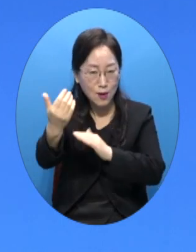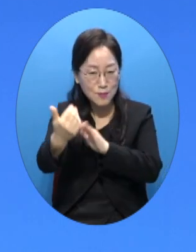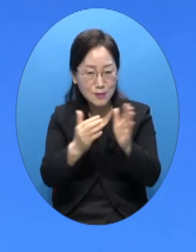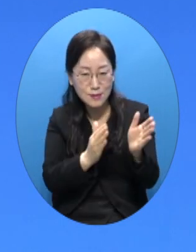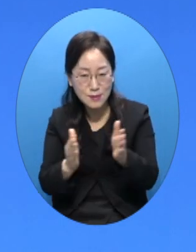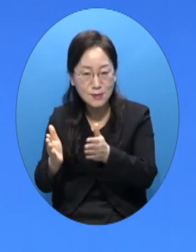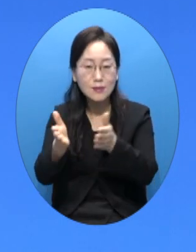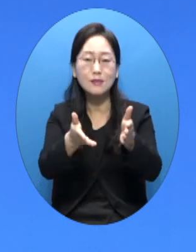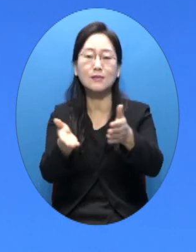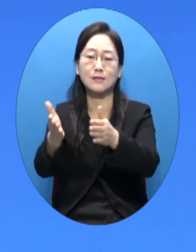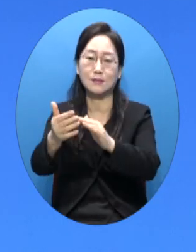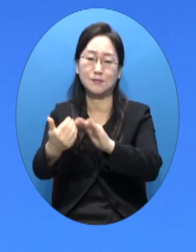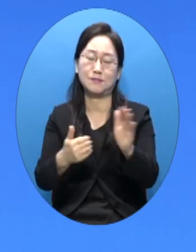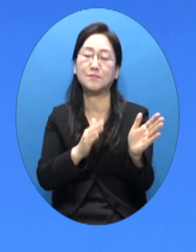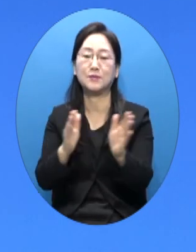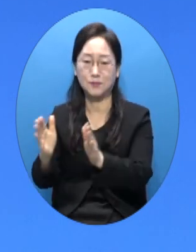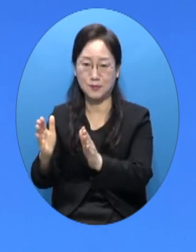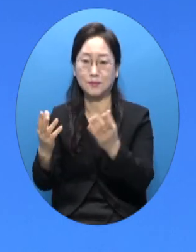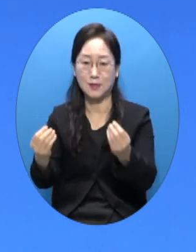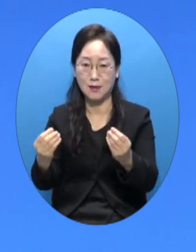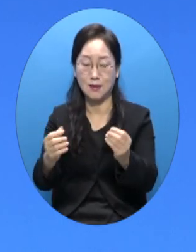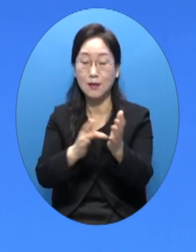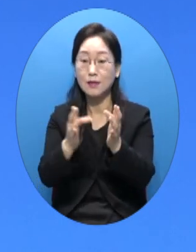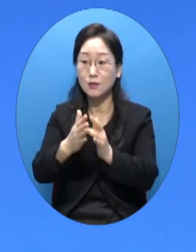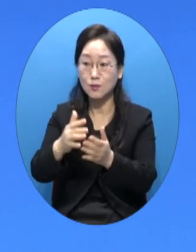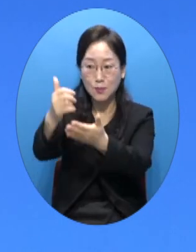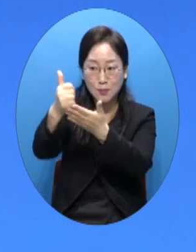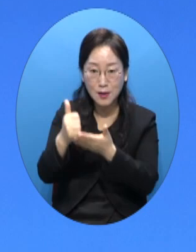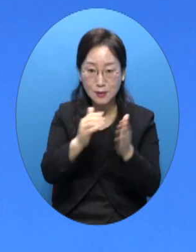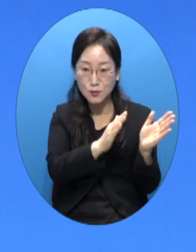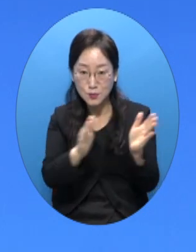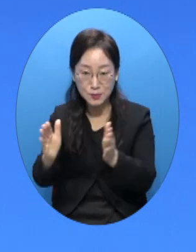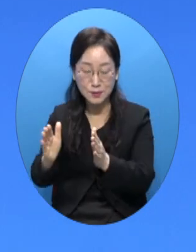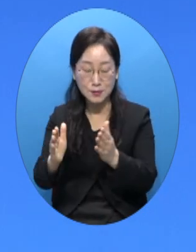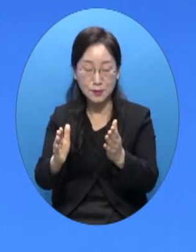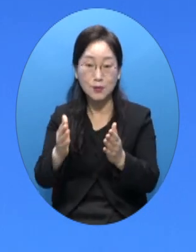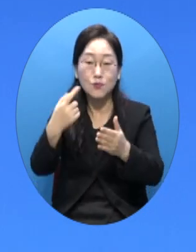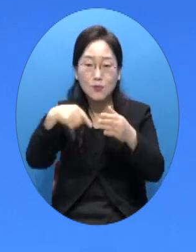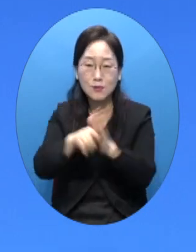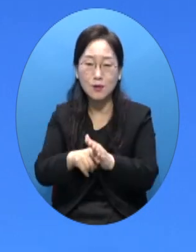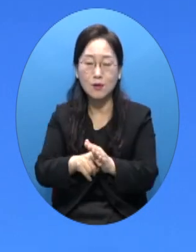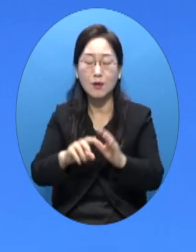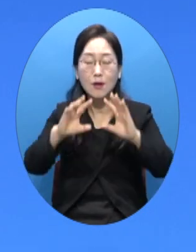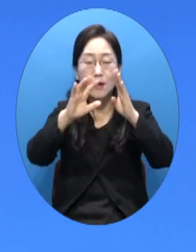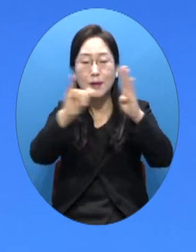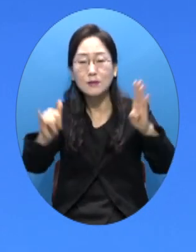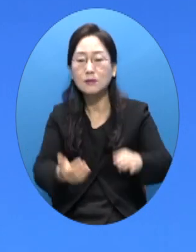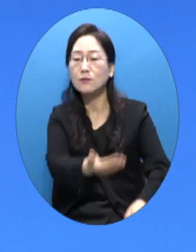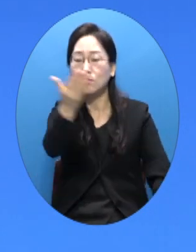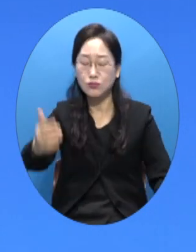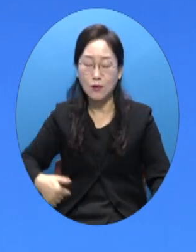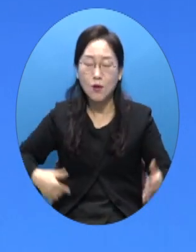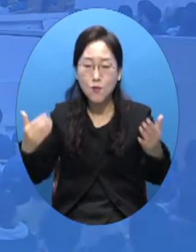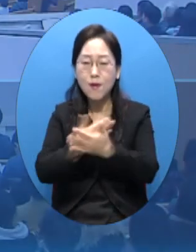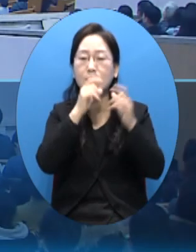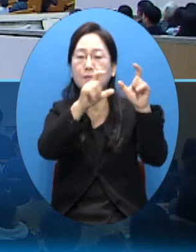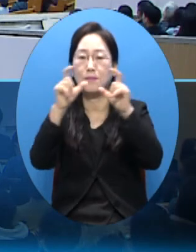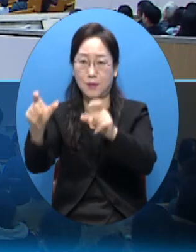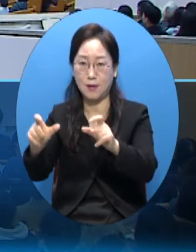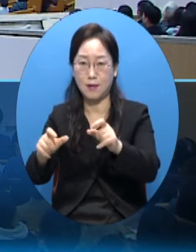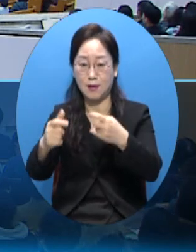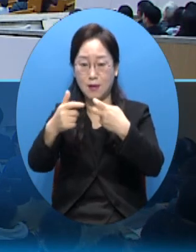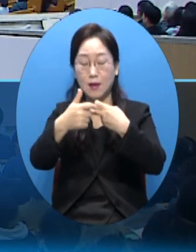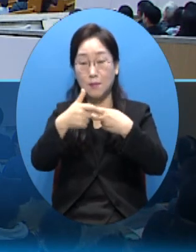예비합니다 그는 예수님을 맞이할 준비하게서 백성들에게 회개를 선포합니다 마가복음 1장 5절입니다